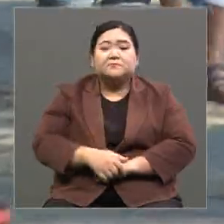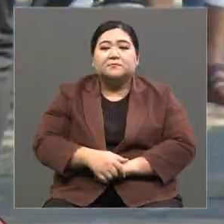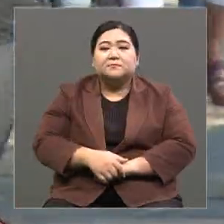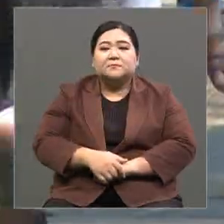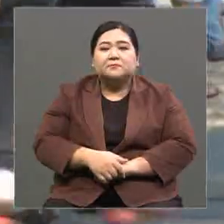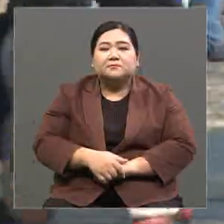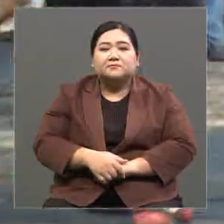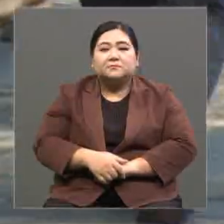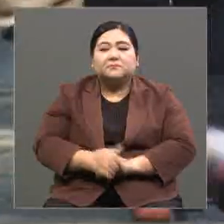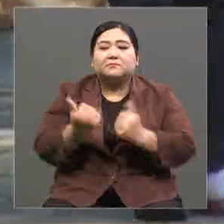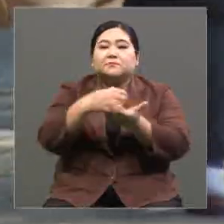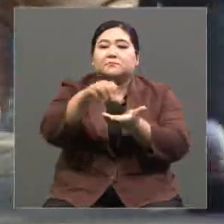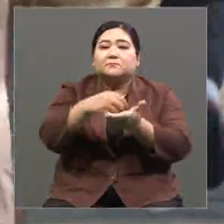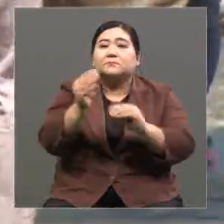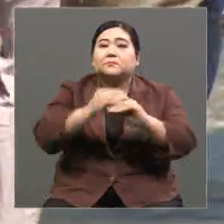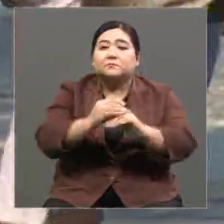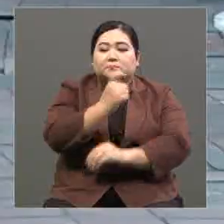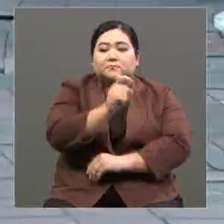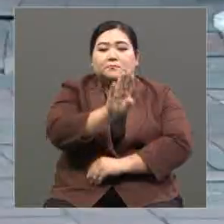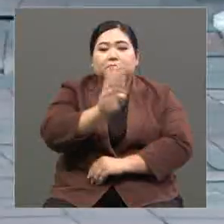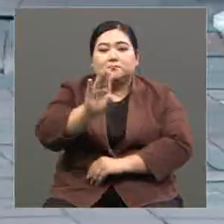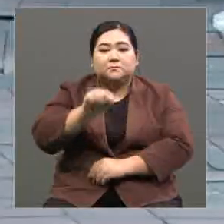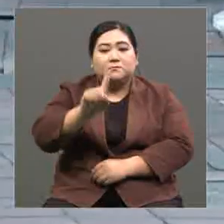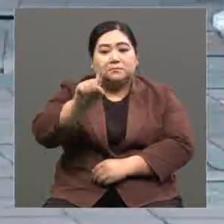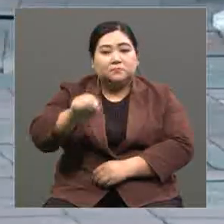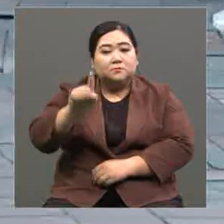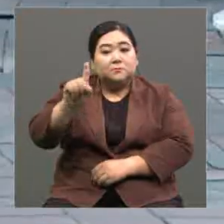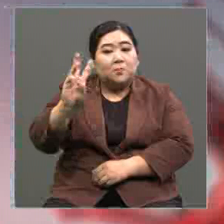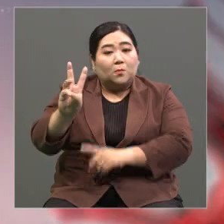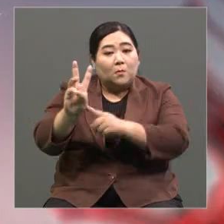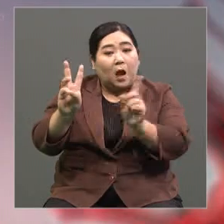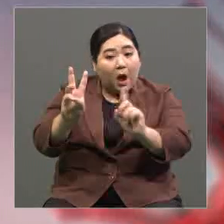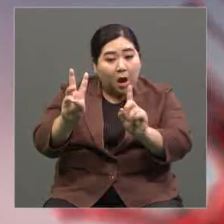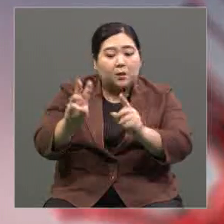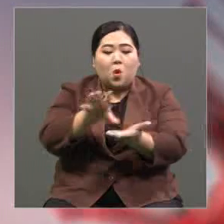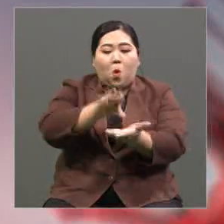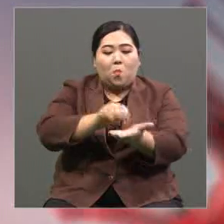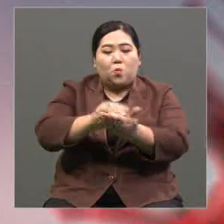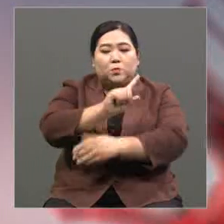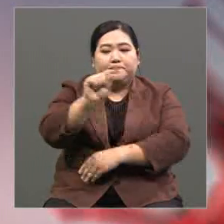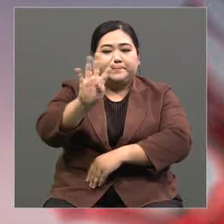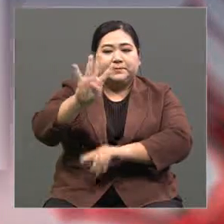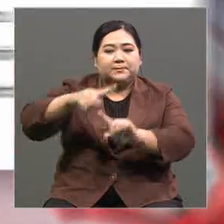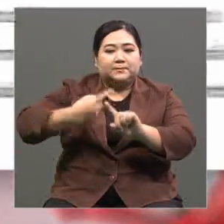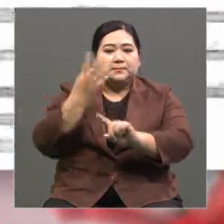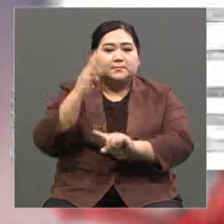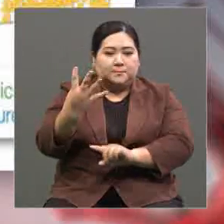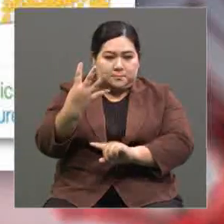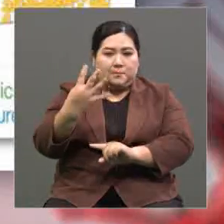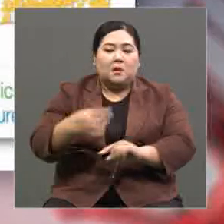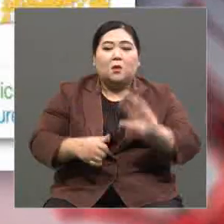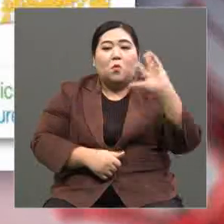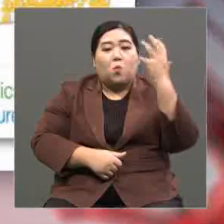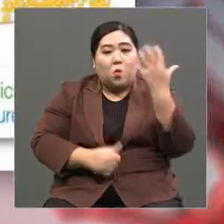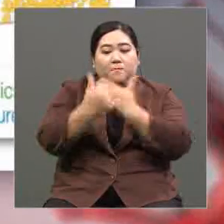สำหรับข้อมูลของhbb.1.16นะคะข้อมูลณวันที่ 24เมษายนค่ะทั่วโลก